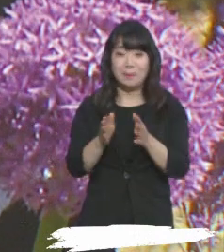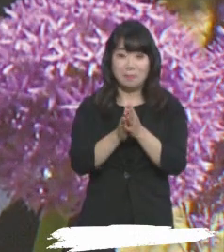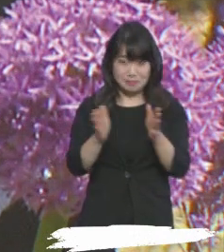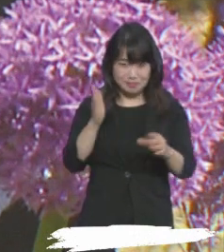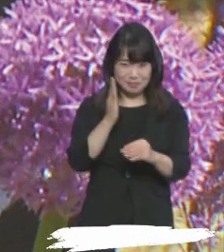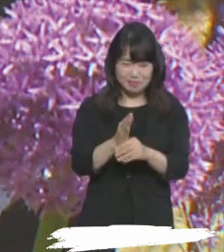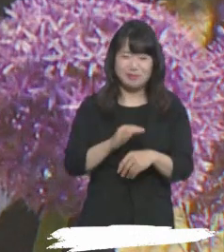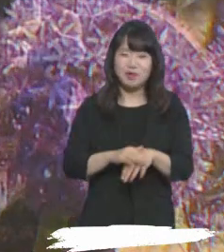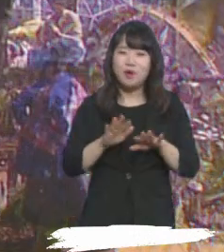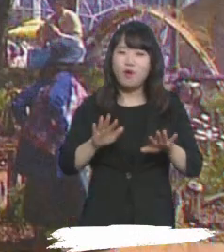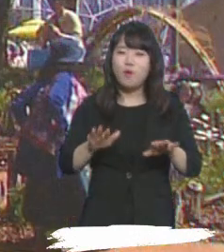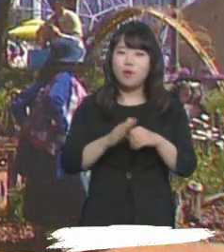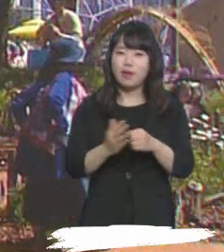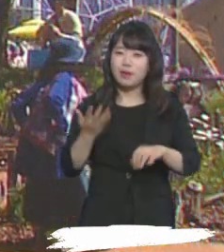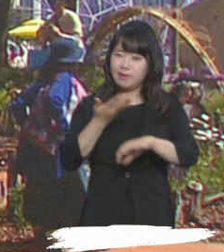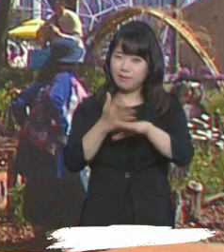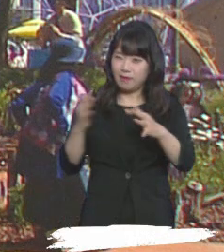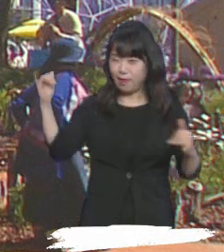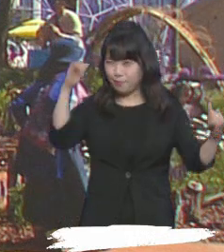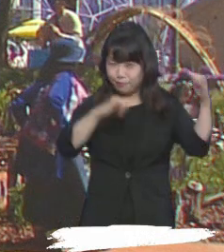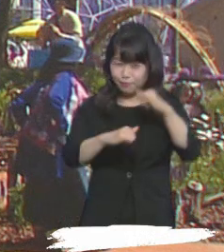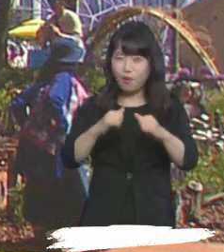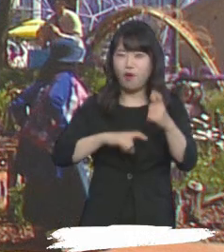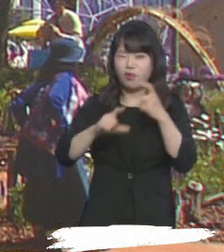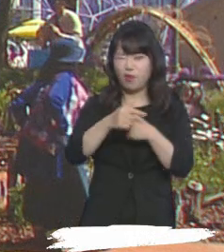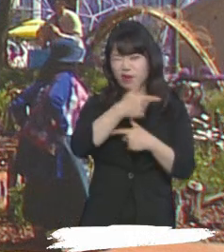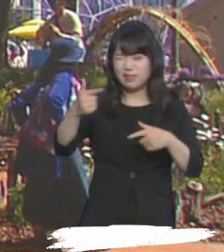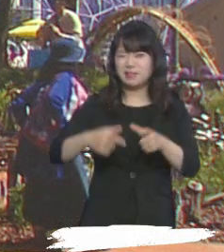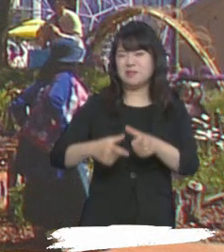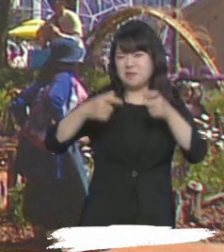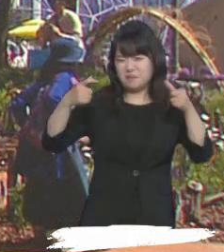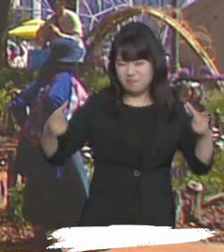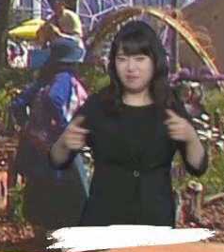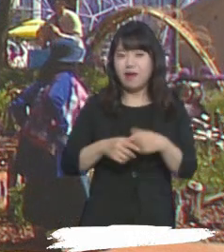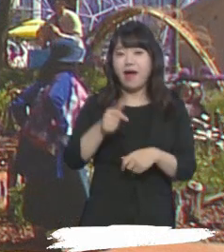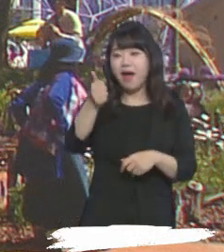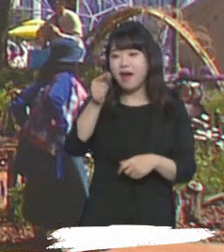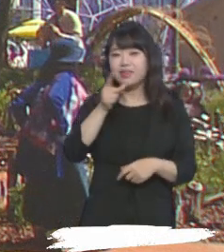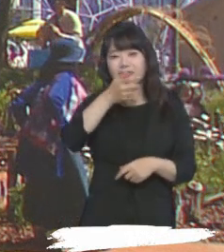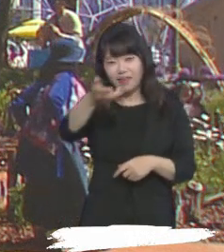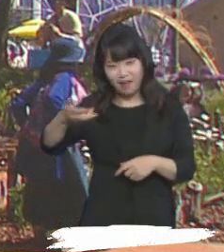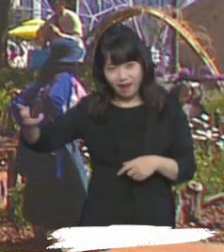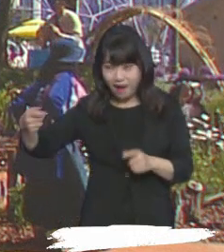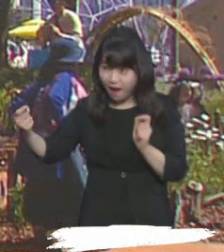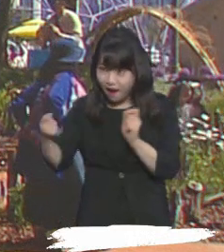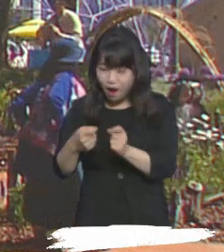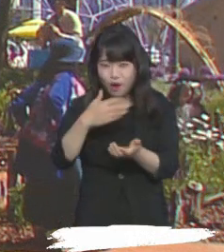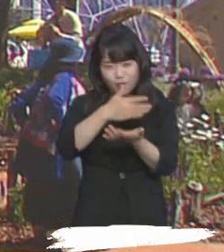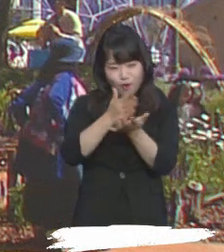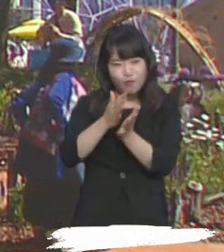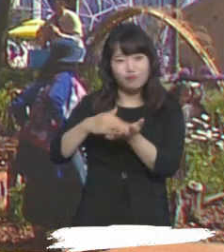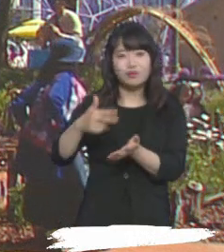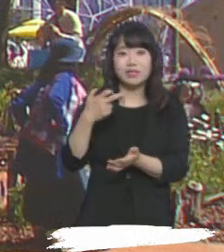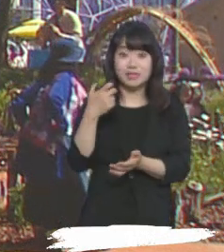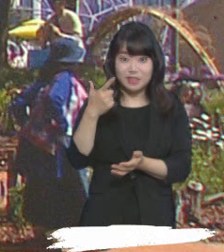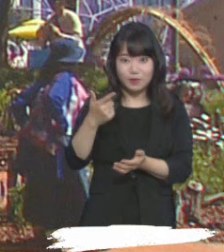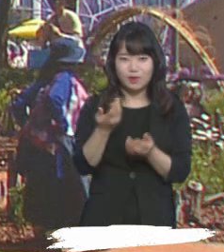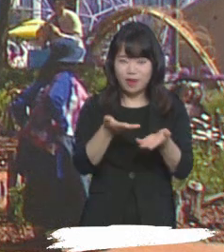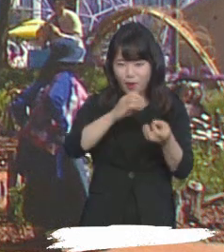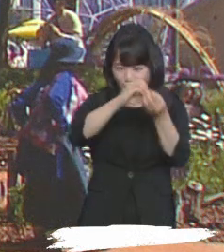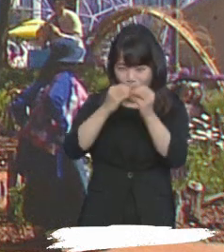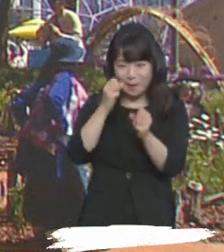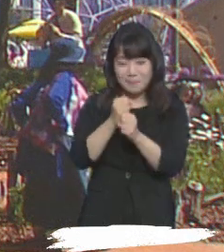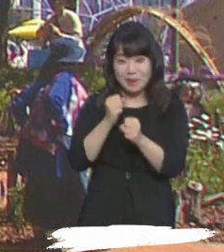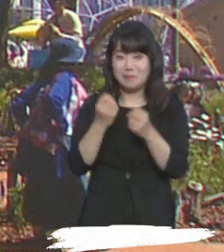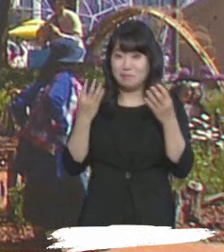있습니다. 올해는 국제 행사로 규모를 확대하고 한강 일대 수변과 어우러진 76개의 다양한 정원 작품도 만나볼 수